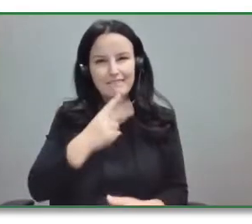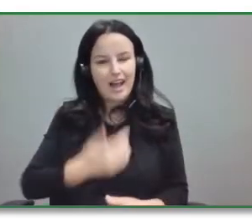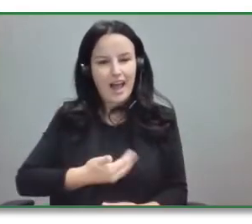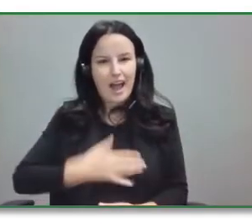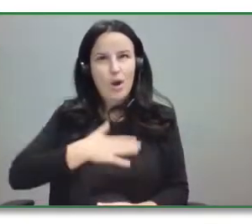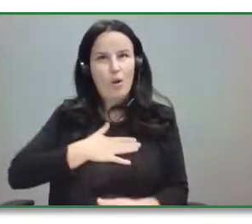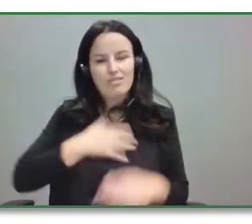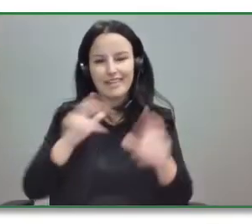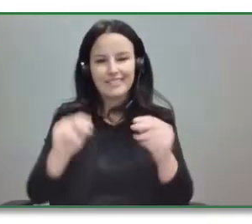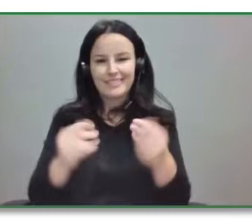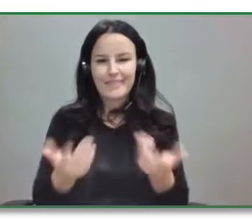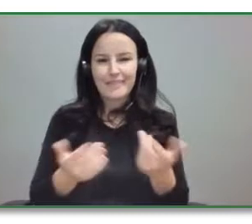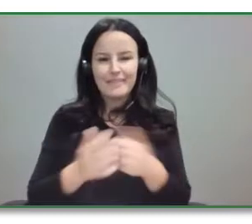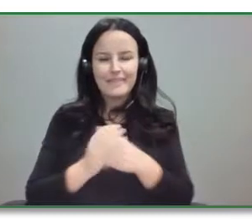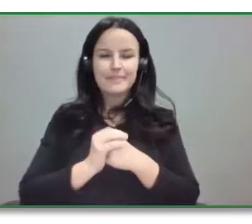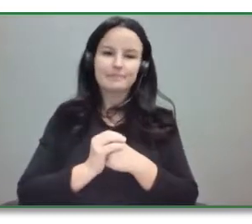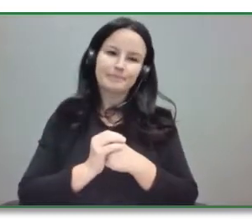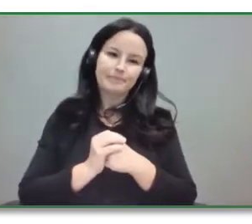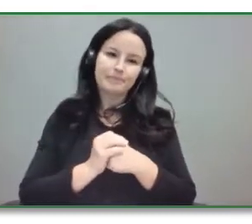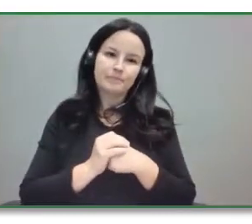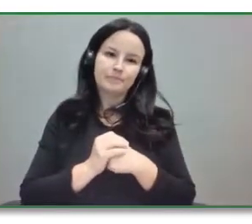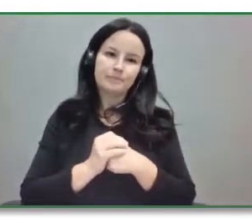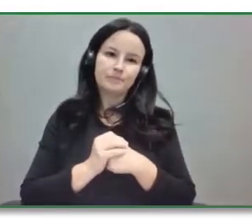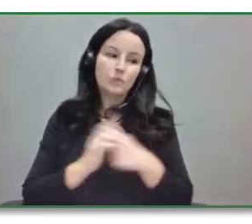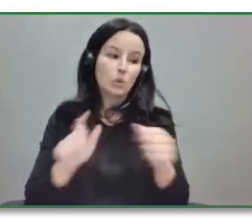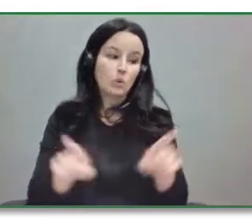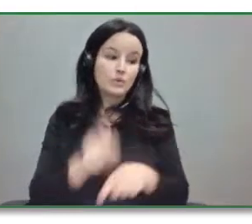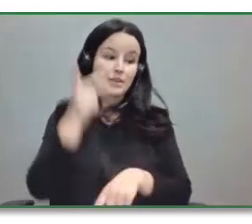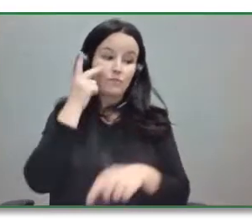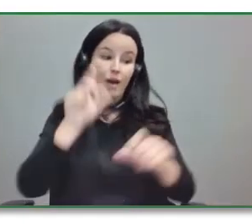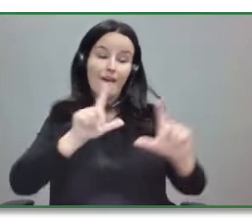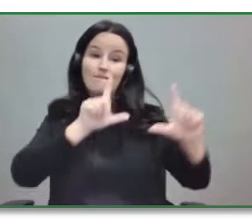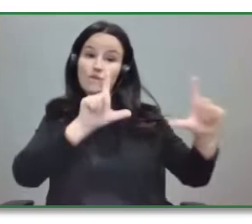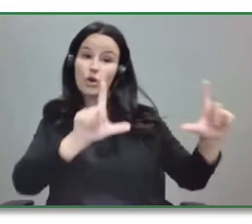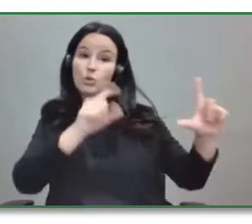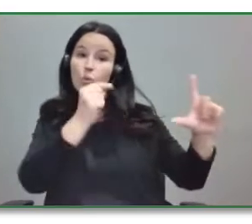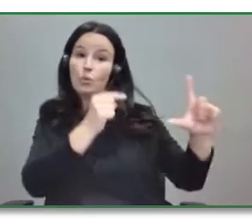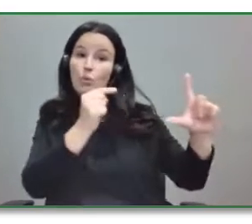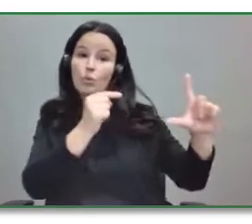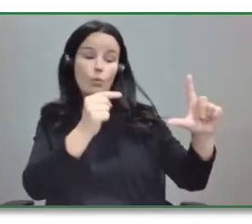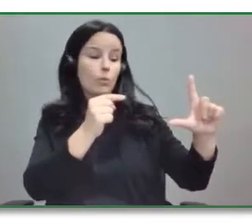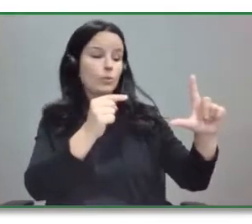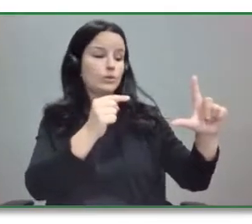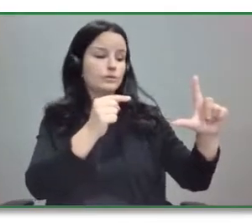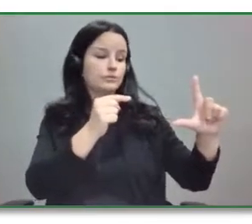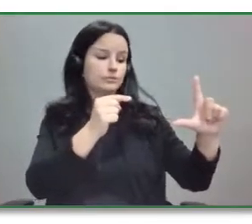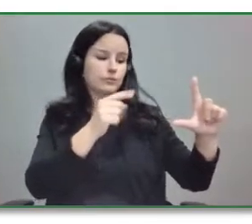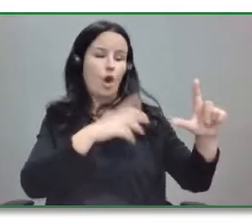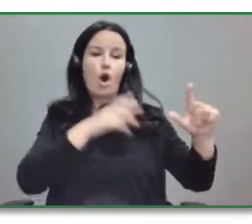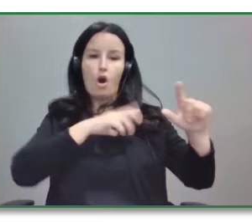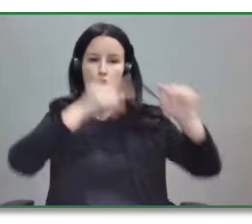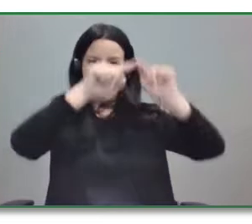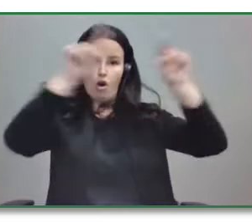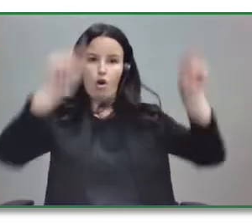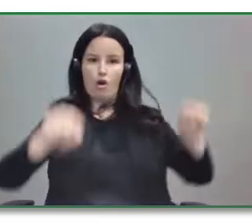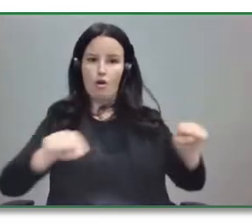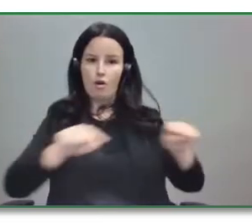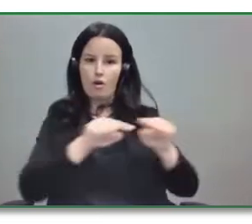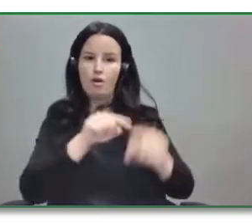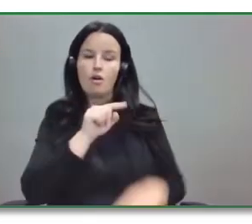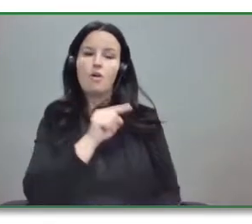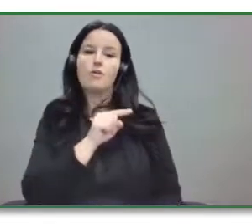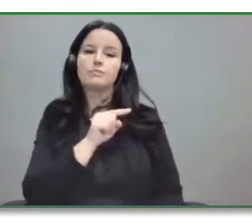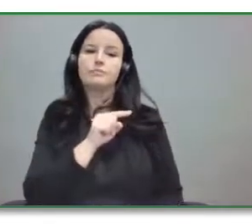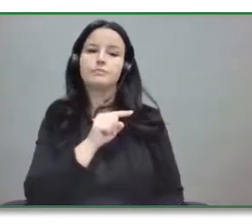Ici, nous avons une photo sur cette diapo d'une affiche, donc où on voit